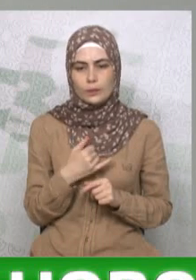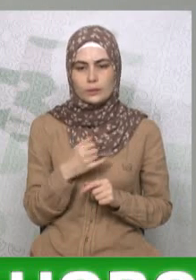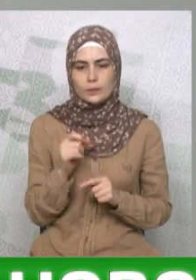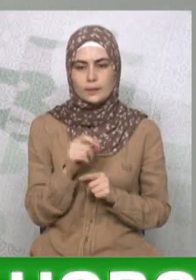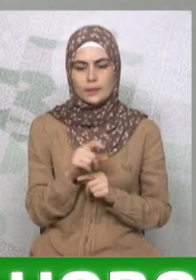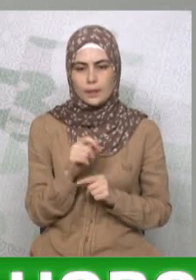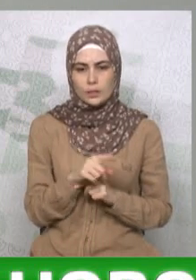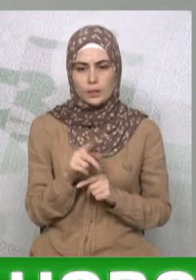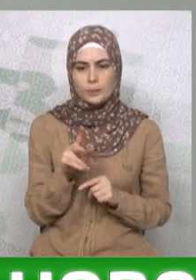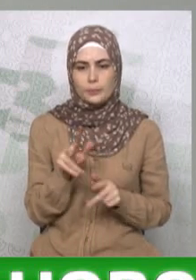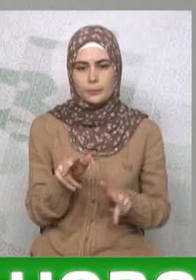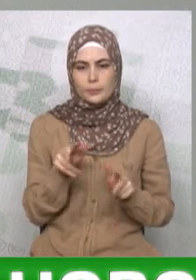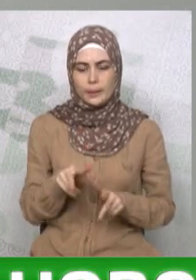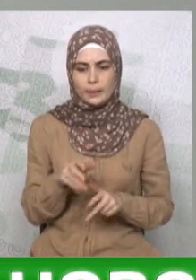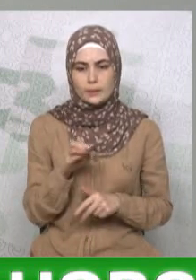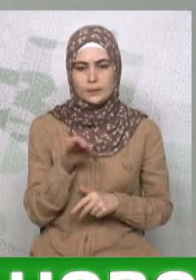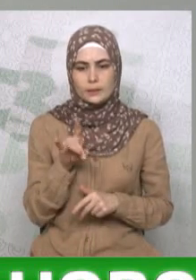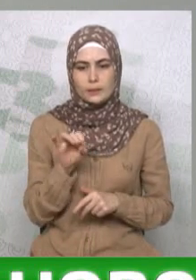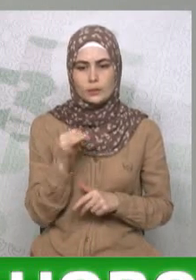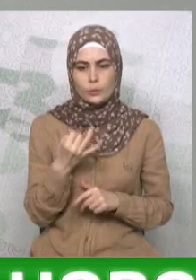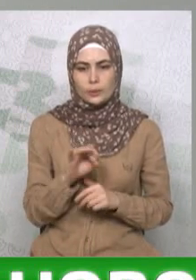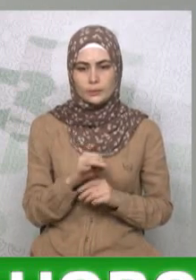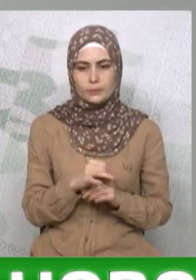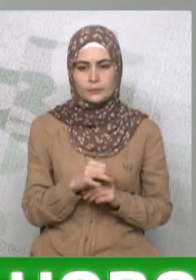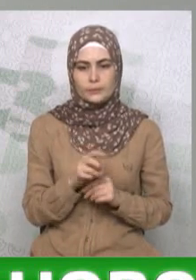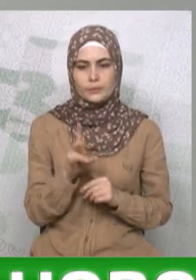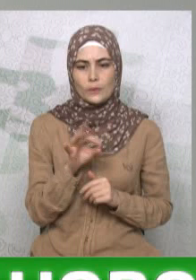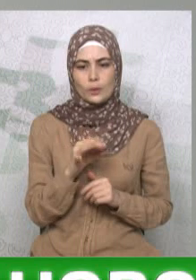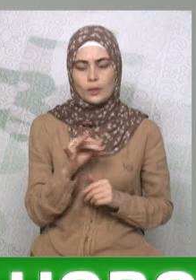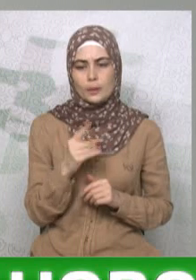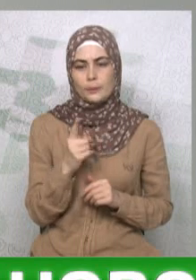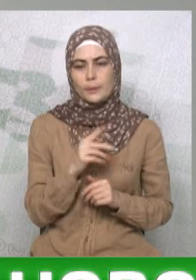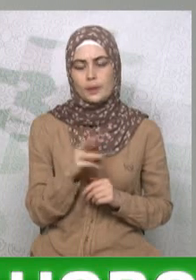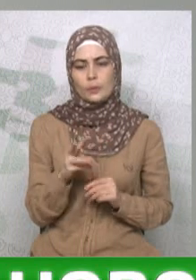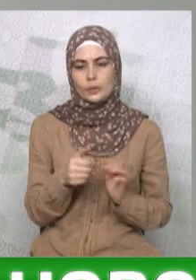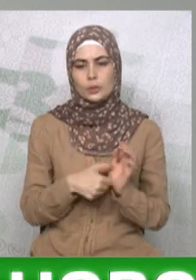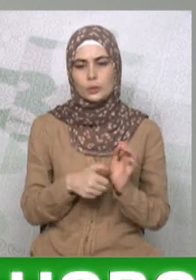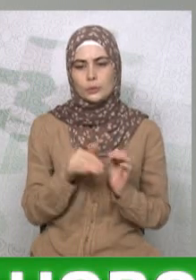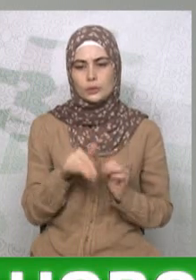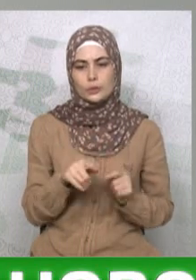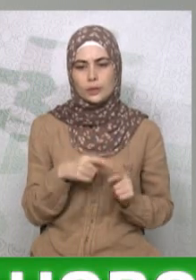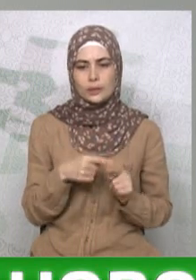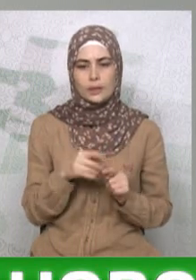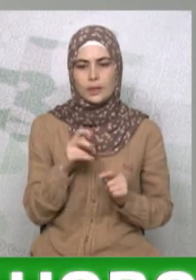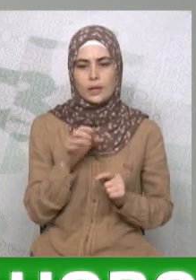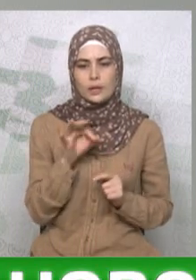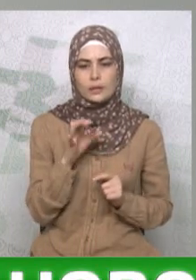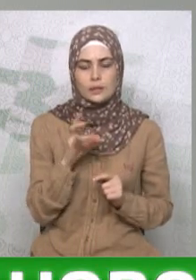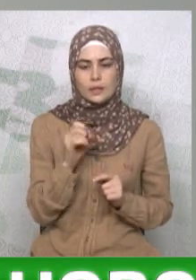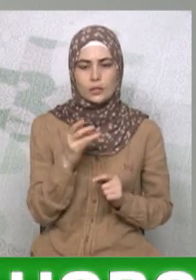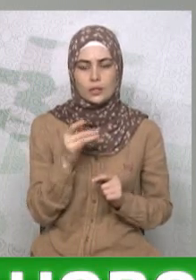заказчик у нас является Минстрой этих объектов. Ну и 1 600 000 это было на оснащение мемориального